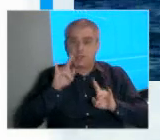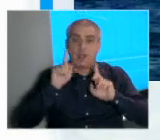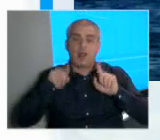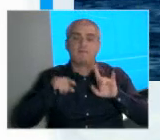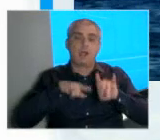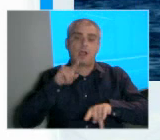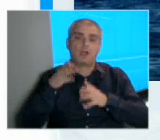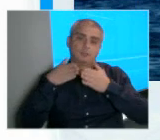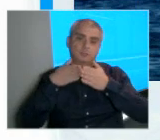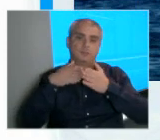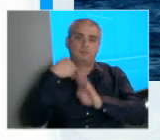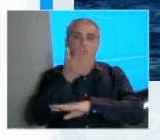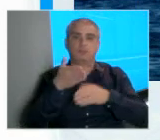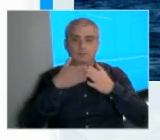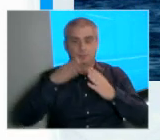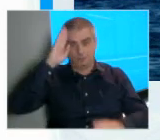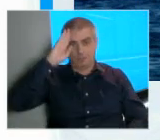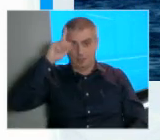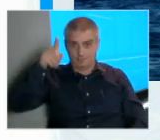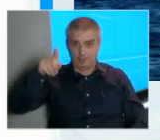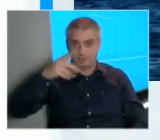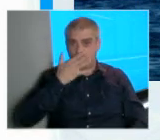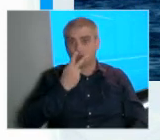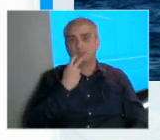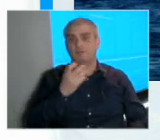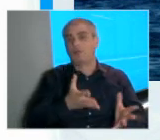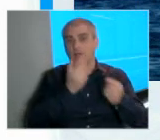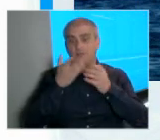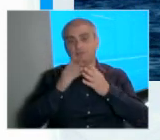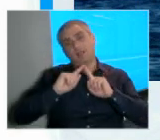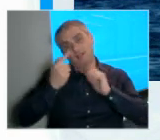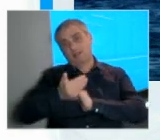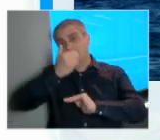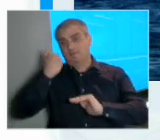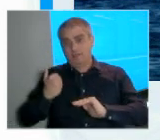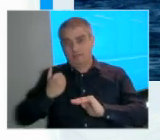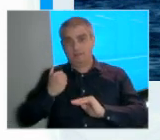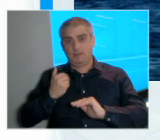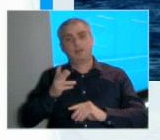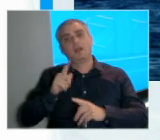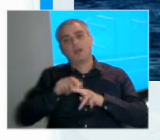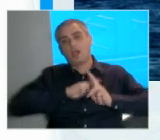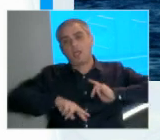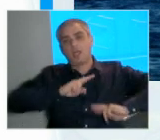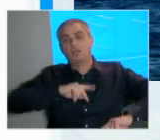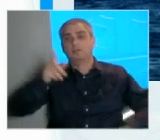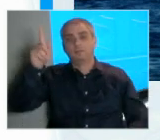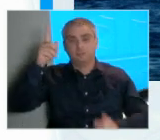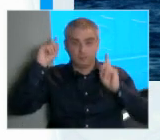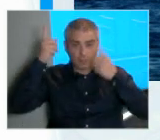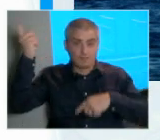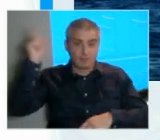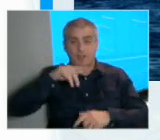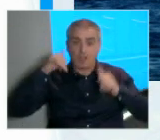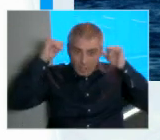אלפי בעלי חיים עוגנת מחוץ לנמל המספנות בחיפה. מתברר שהעדיפו לפרוק ספינה אחרת לפניה, אחרי מסע איסורים מסלובניה, צפויים